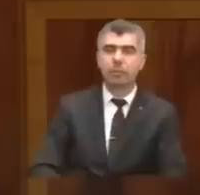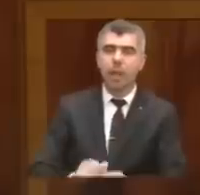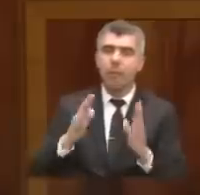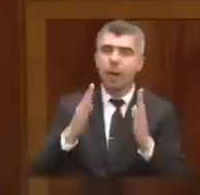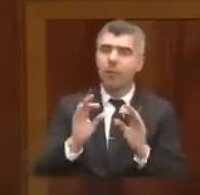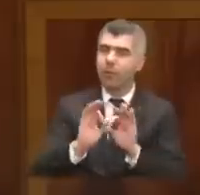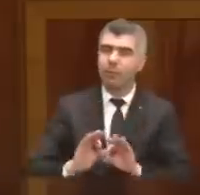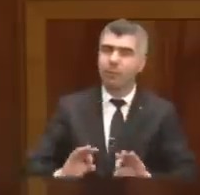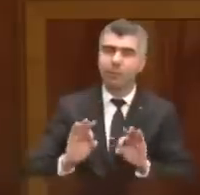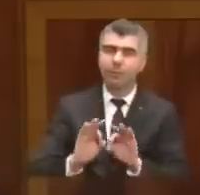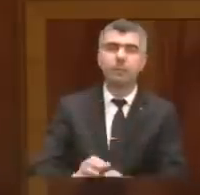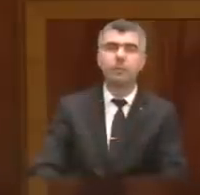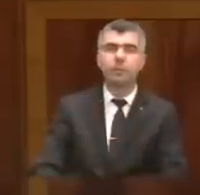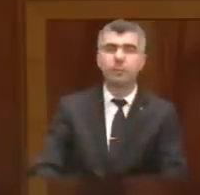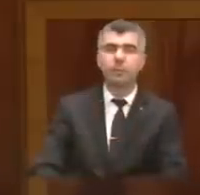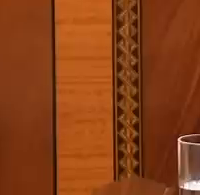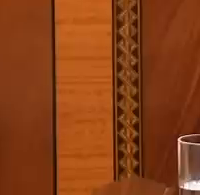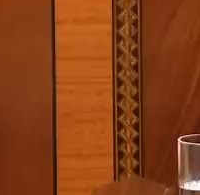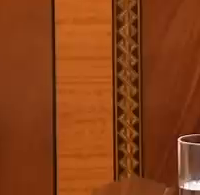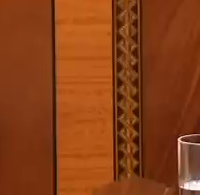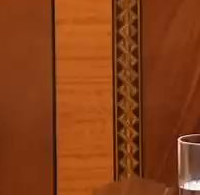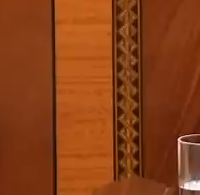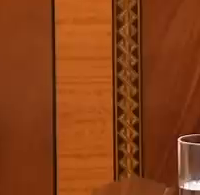ما يصفقوش هو تكلم وجاوبناه هو دونك